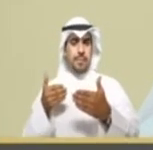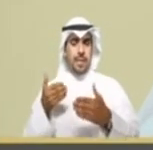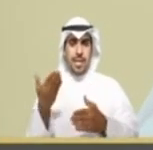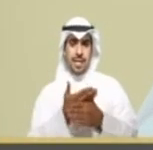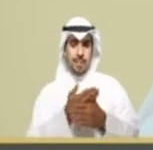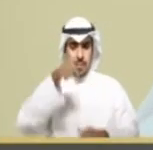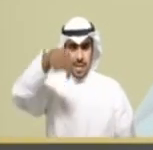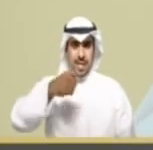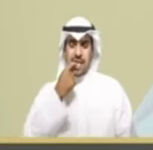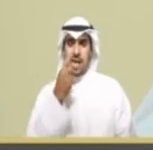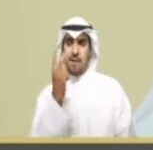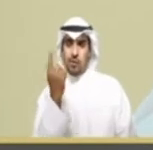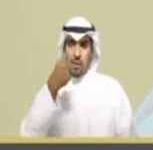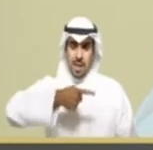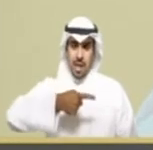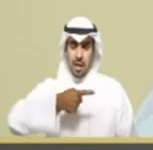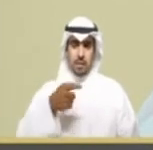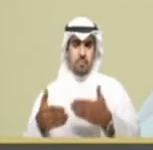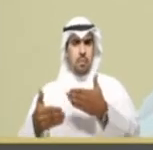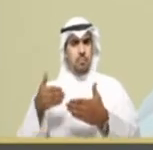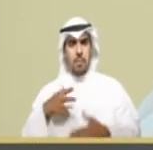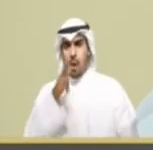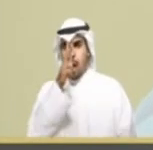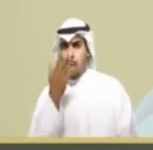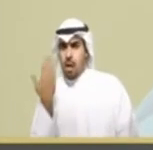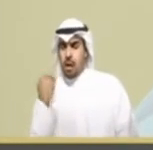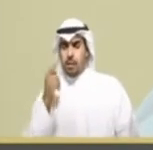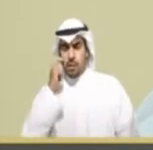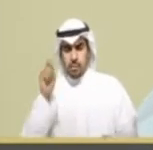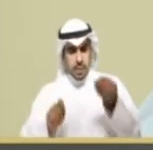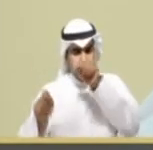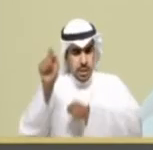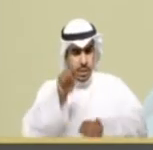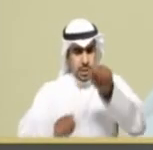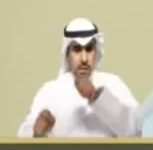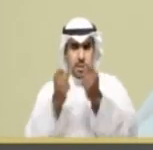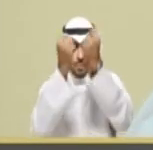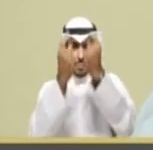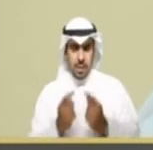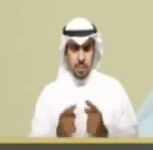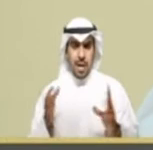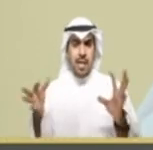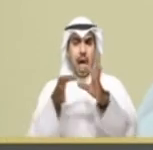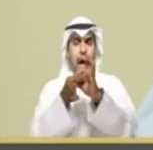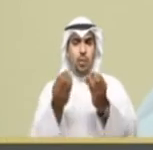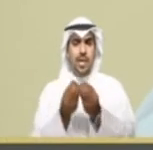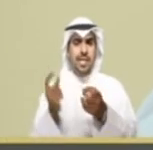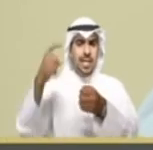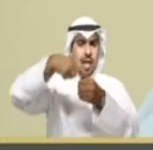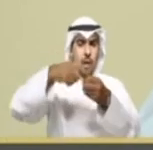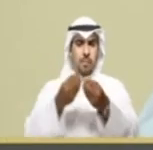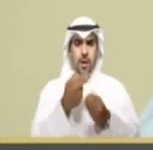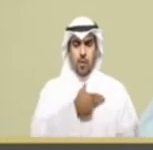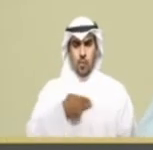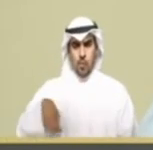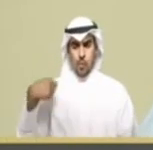لموسم حج هذا العام منذ فترة طويلة، وبالتعاون مع وزارات الدولة جميعها، الكل يريد يخدم